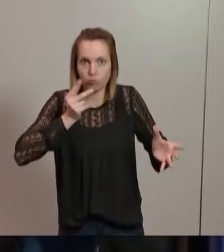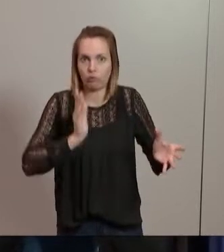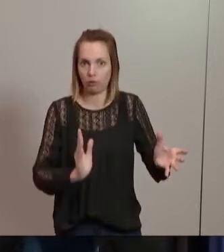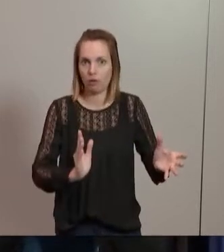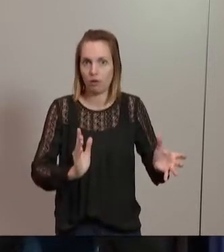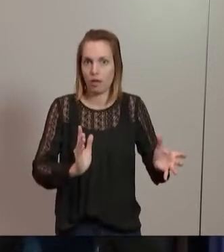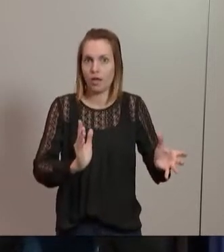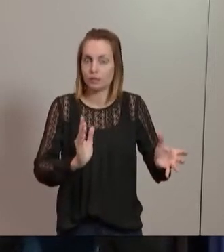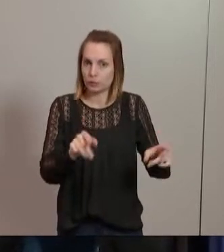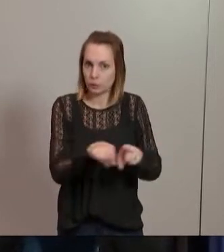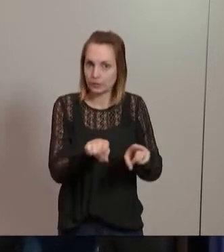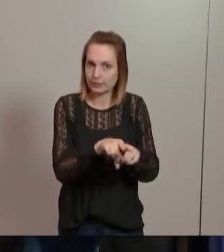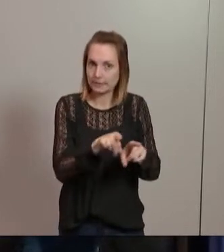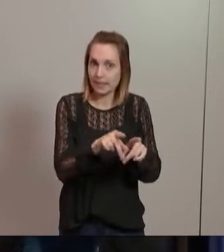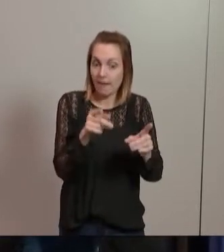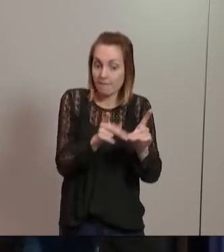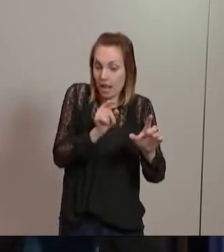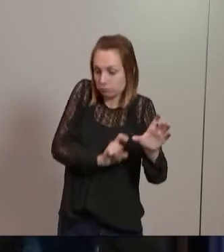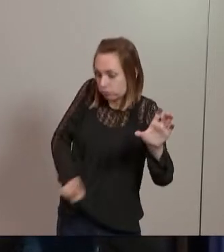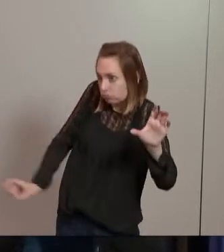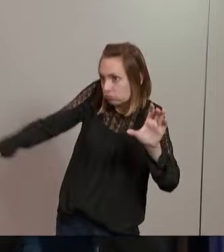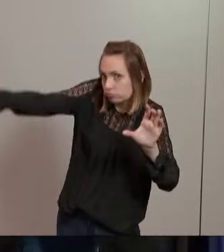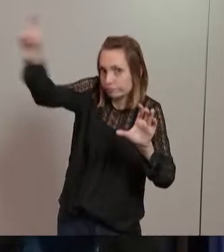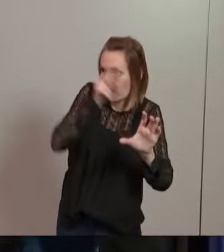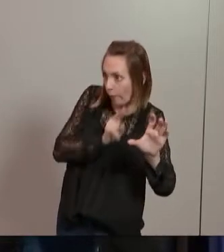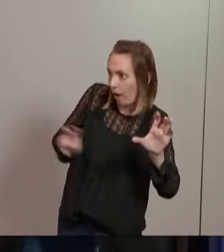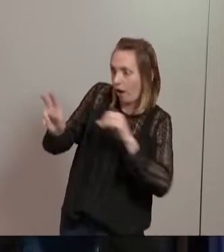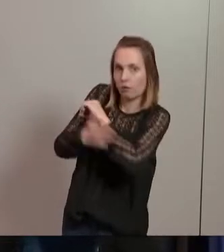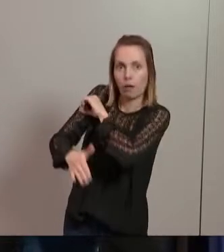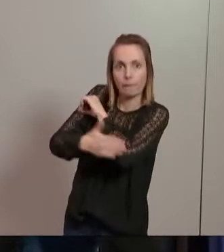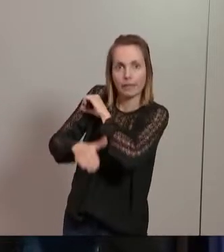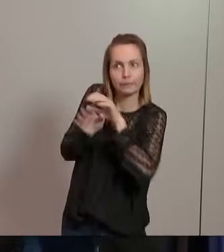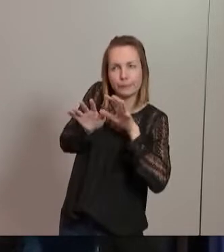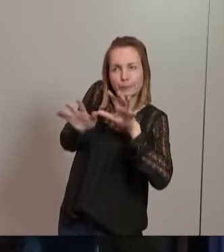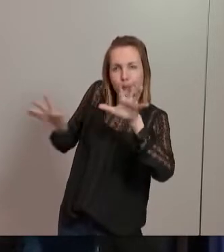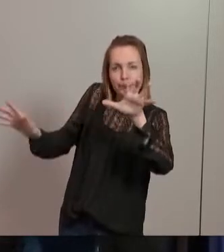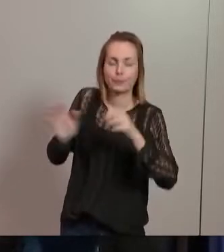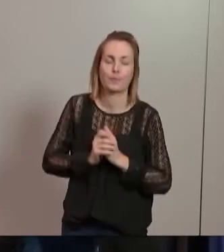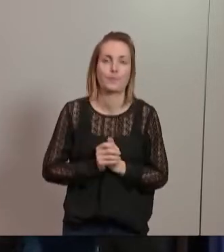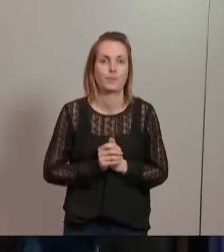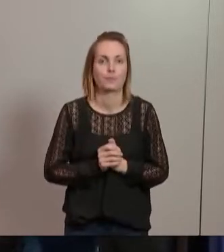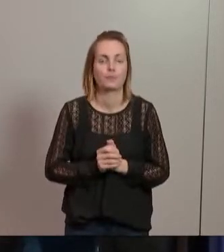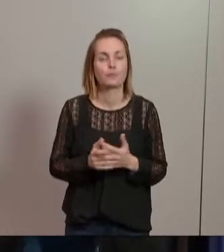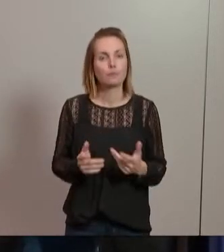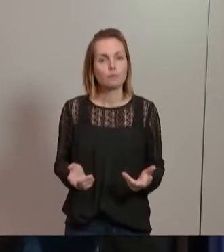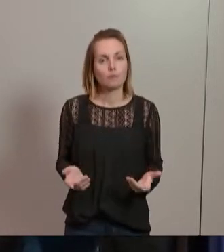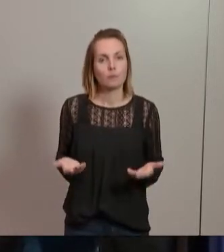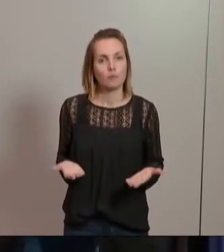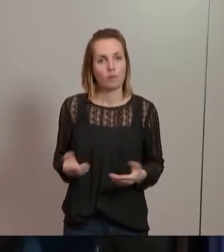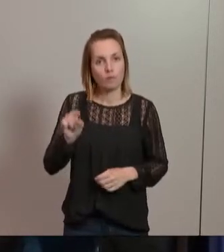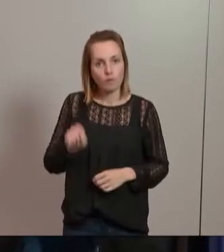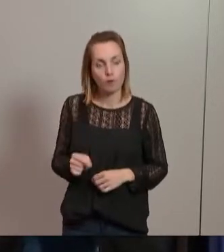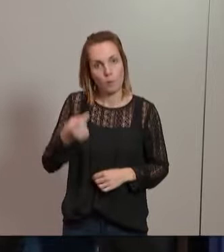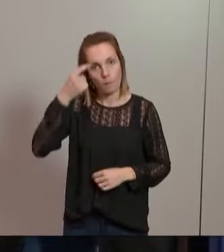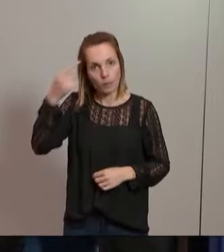se tournant vers les communes qui l'entourent et l'accompagnent. Nous devons penser nouvellement